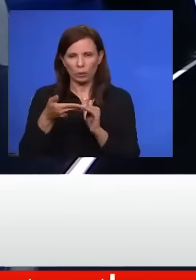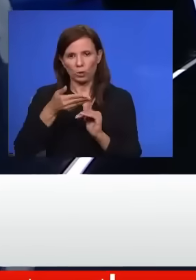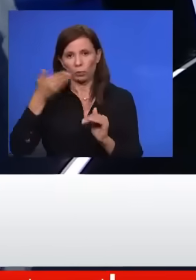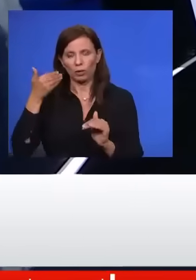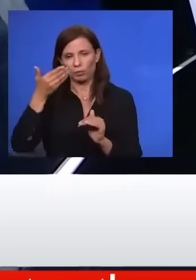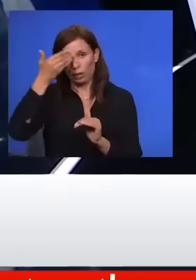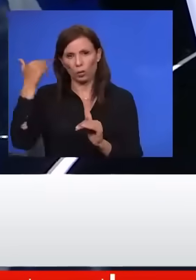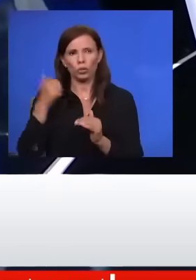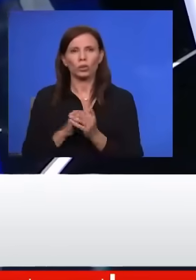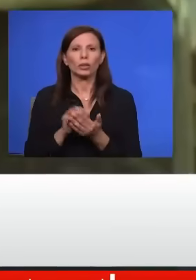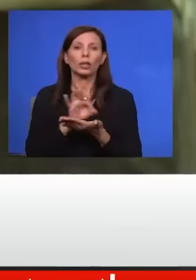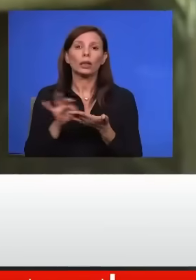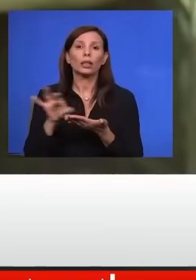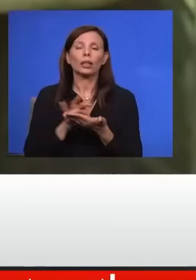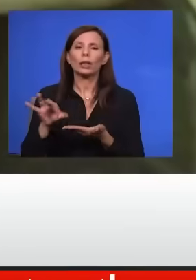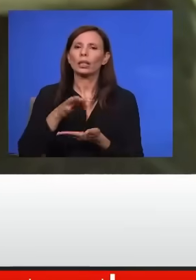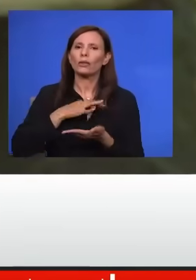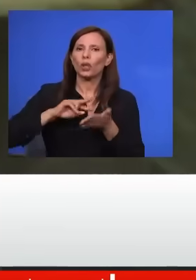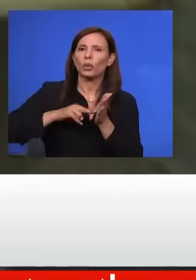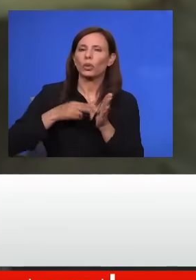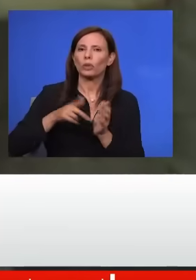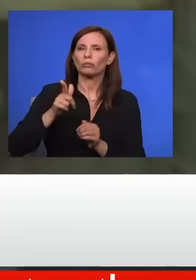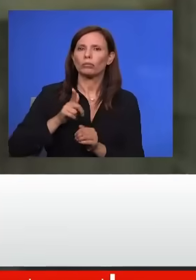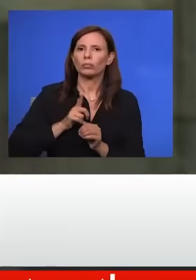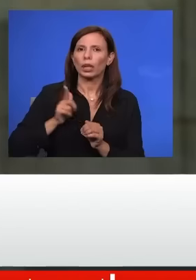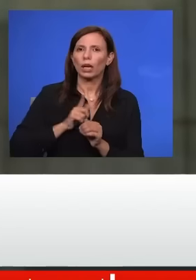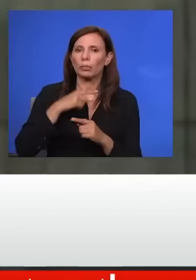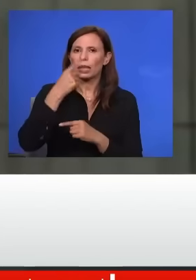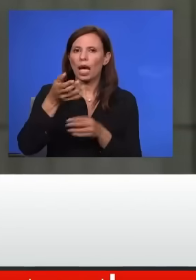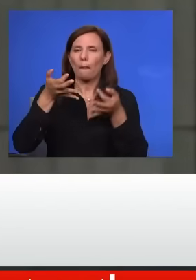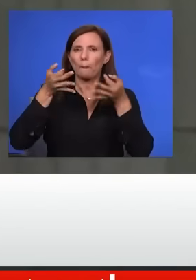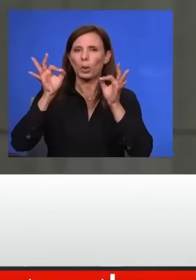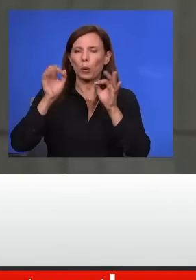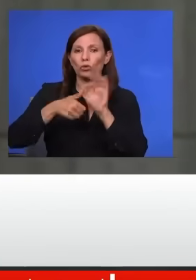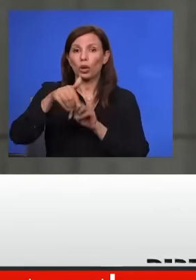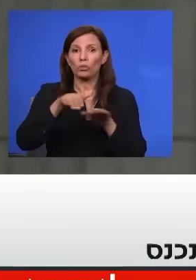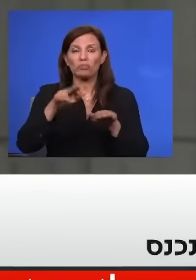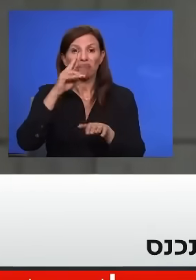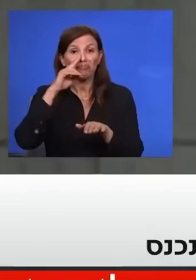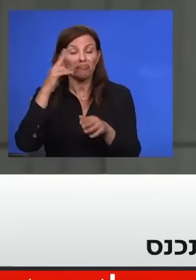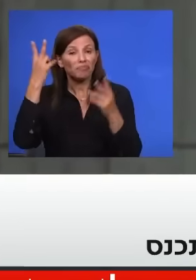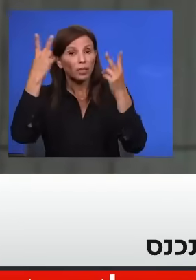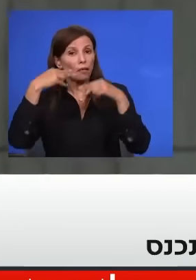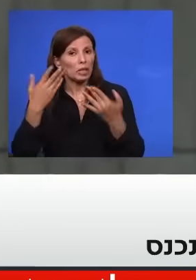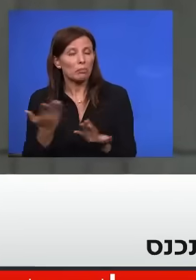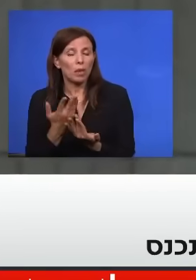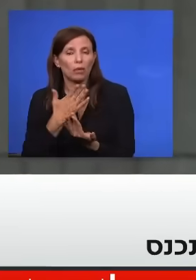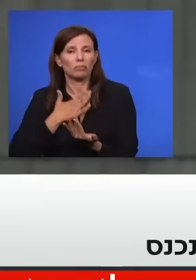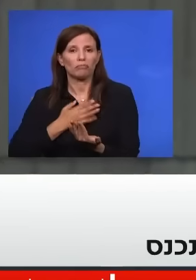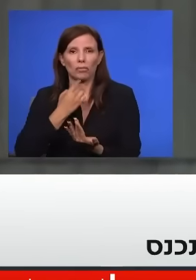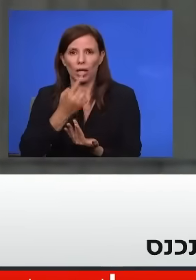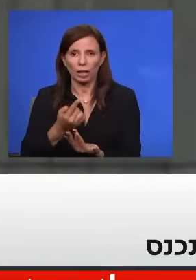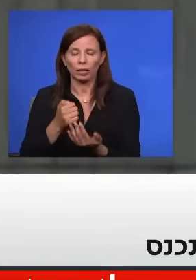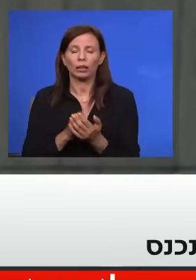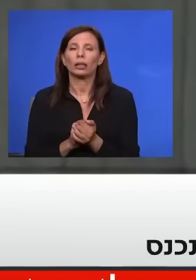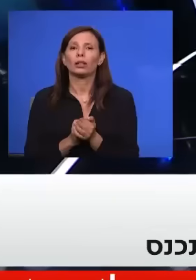המדינית, אנחנו אלייך ממתינים להצהרה המיוחדת של ראש הממשלה, מנסים להבין מה עומד מאחוריה, וכמובן צומת הדרכים הקריטית